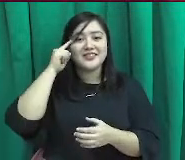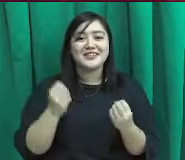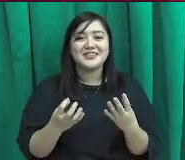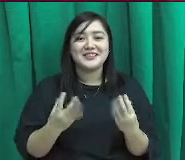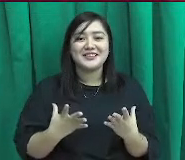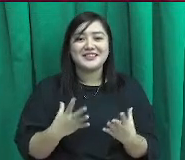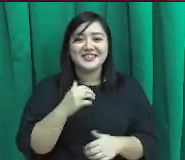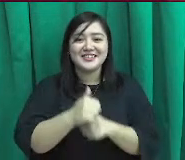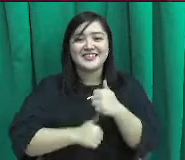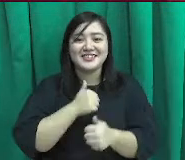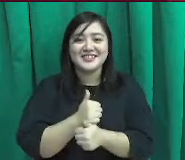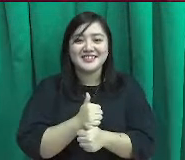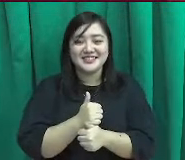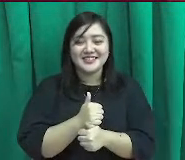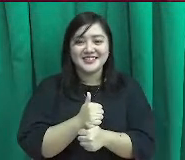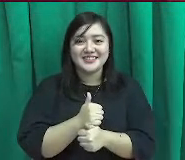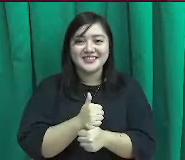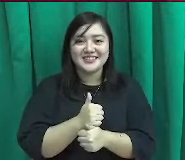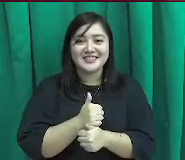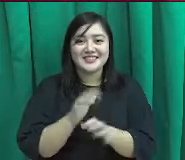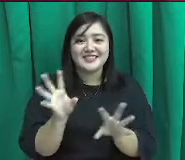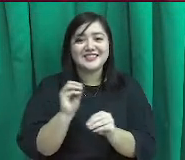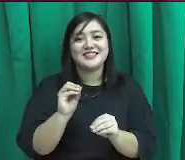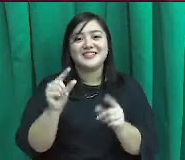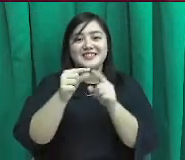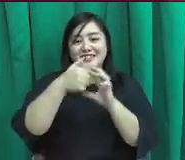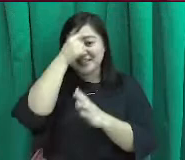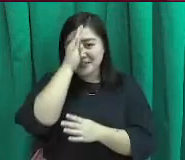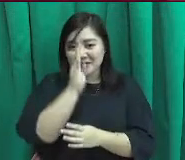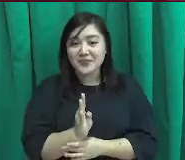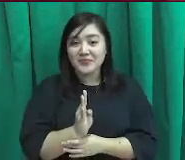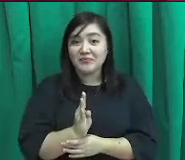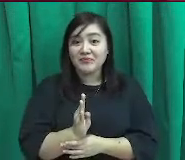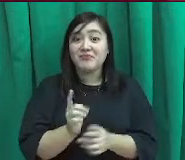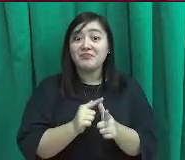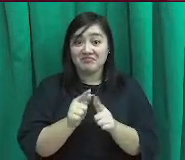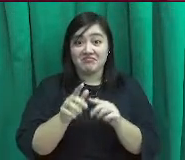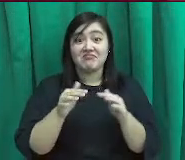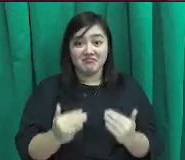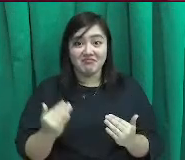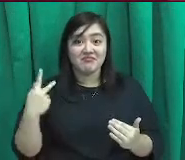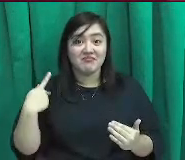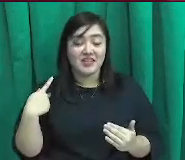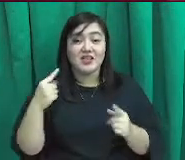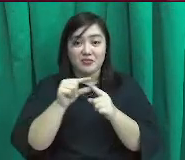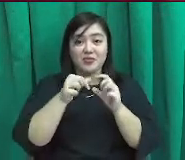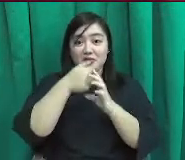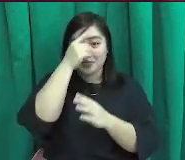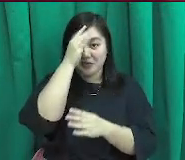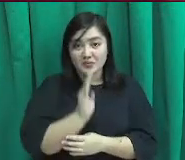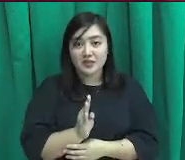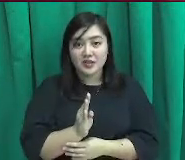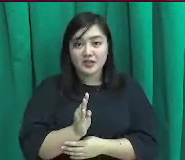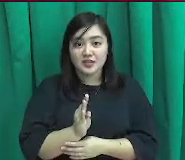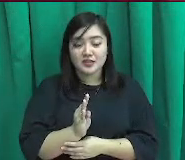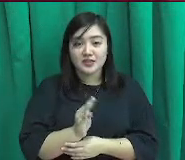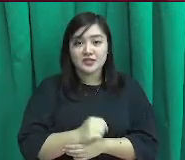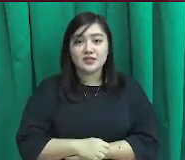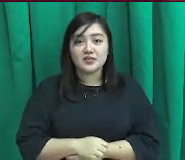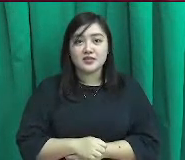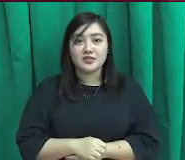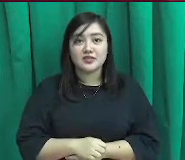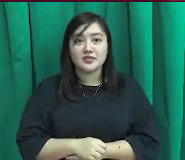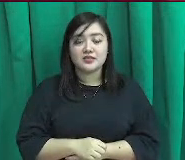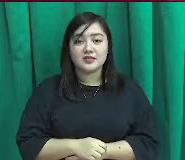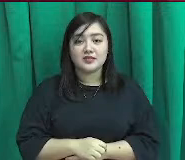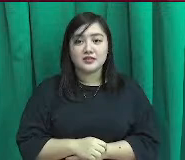you can attest to that. Yeah. For how many years na wala ng salita ng Diyos, tapos biglang magkakaroon ng salita ng Diyos, eh, syempre, mas matagal pa rin yung pagsasama